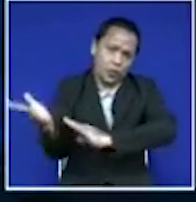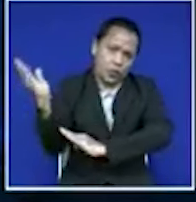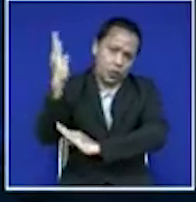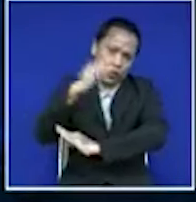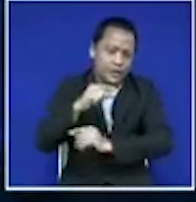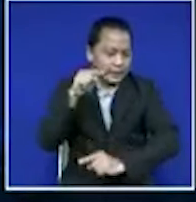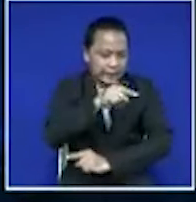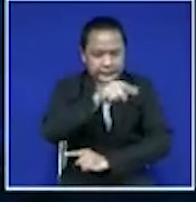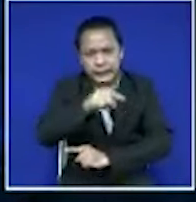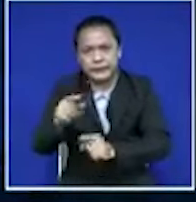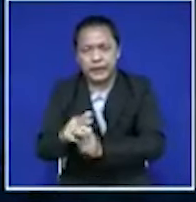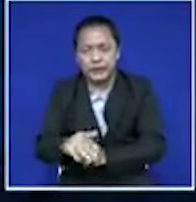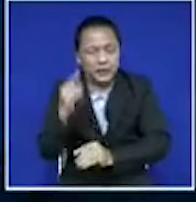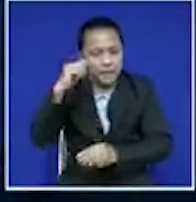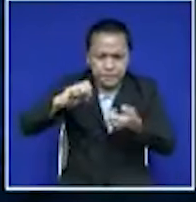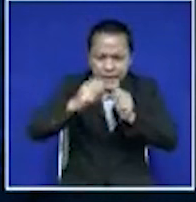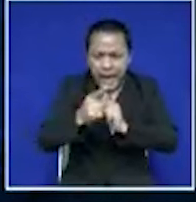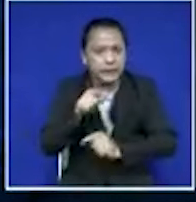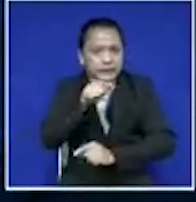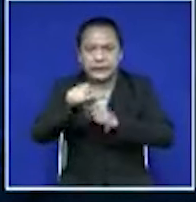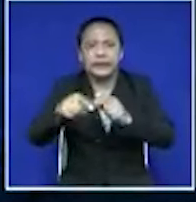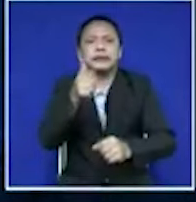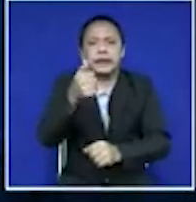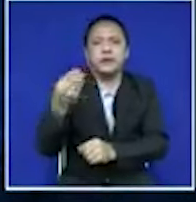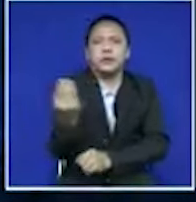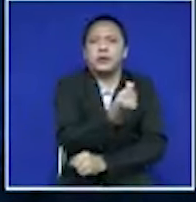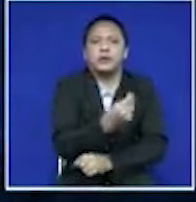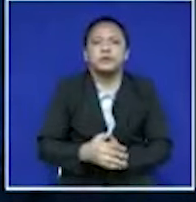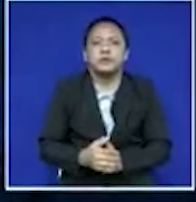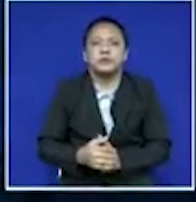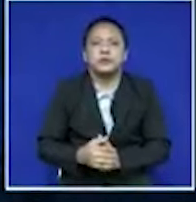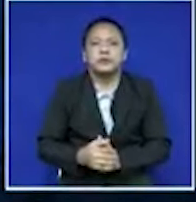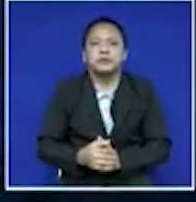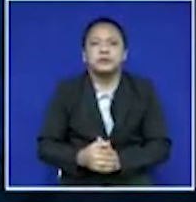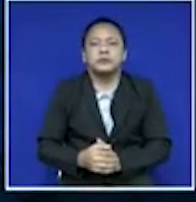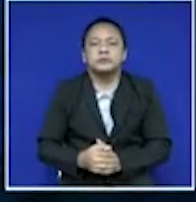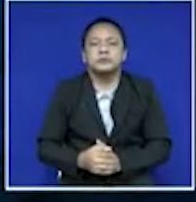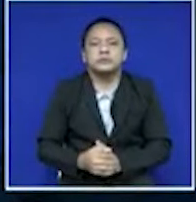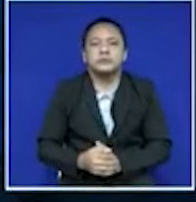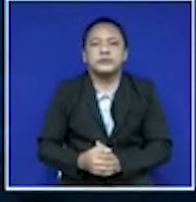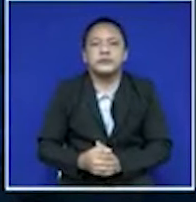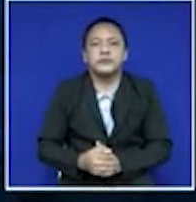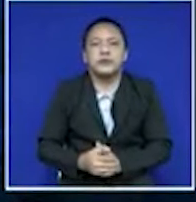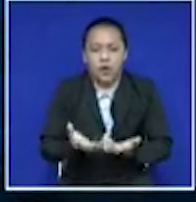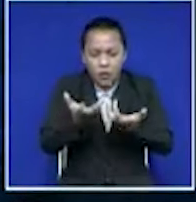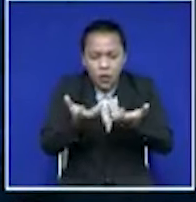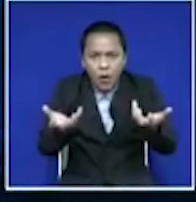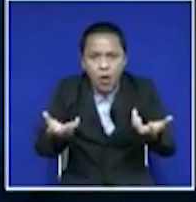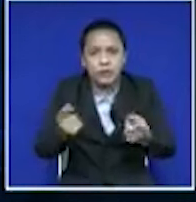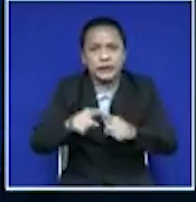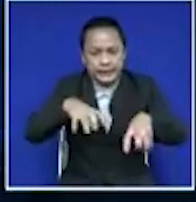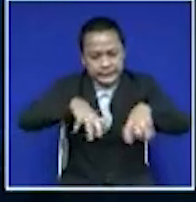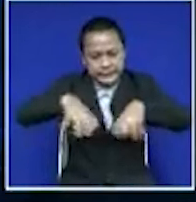จะได้สั่งการทำให้ทุกอย่างเรียบร้อยนะครับส่วนในเรื่องของการเตรียมวัสดุอุปกรณ์จัด